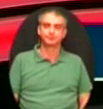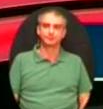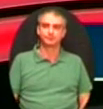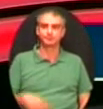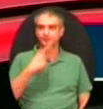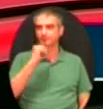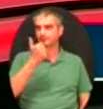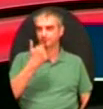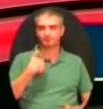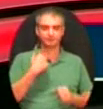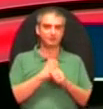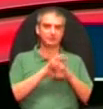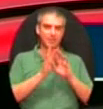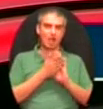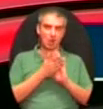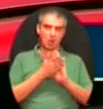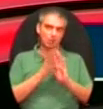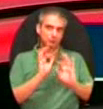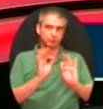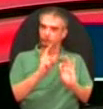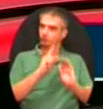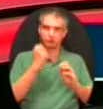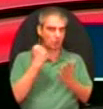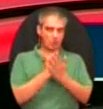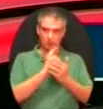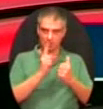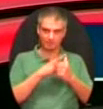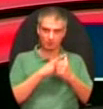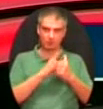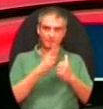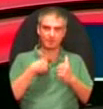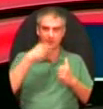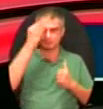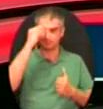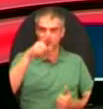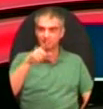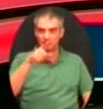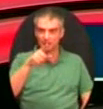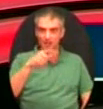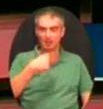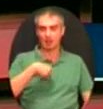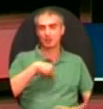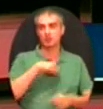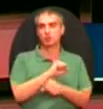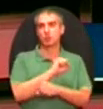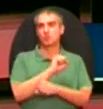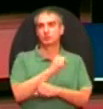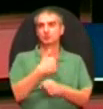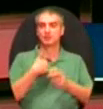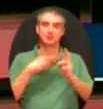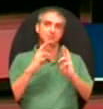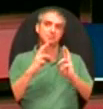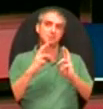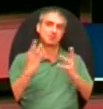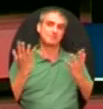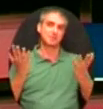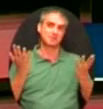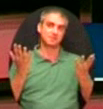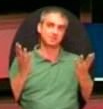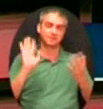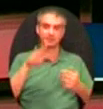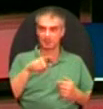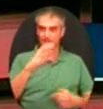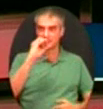א', אנחנו נעשה את הכל כדי שזה לא יעבור. אבל אני מזכיר שאנחנו אופוזיציה. אני מקווה